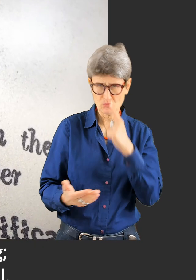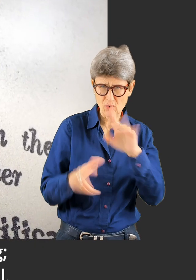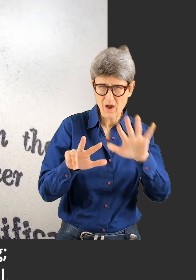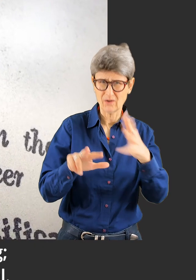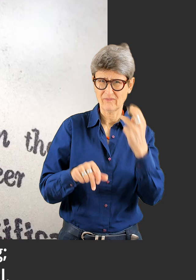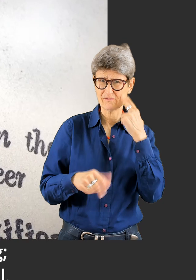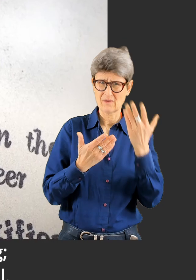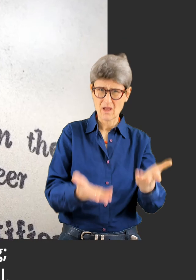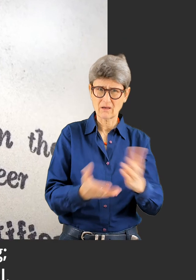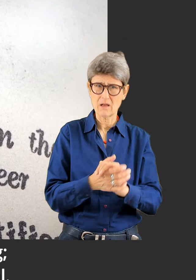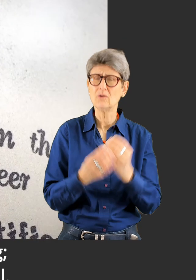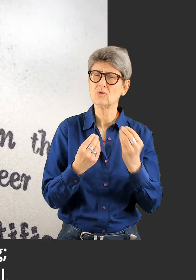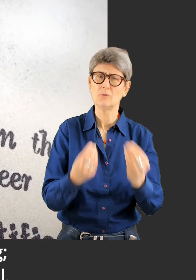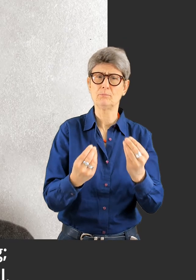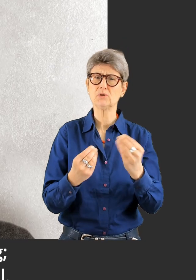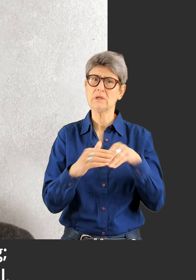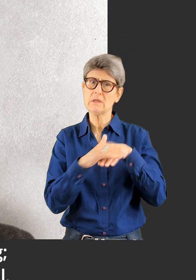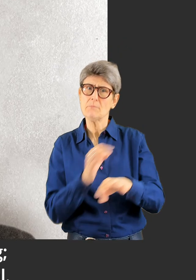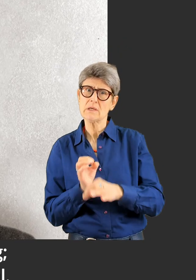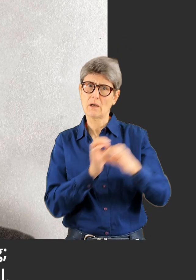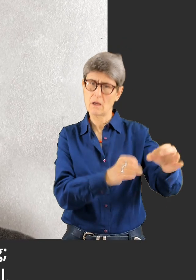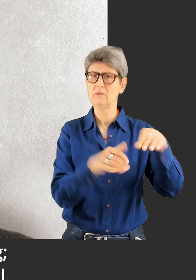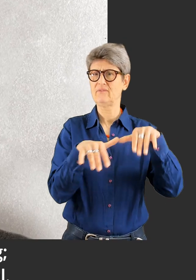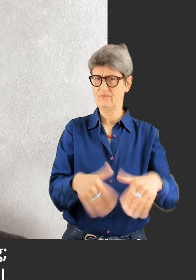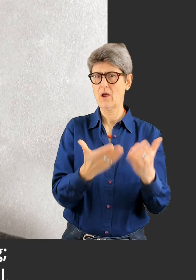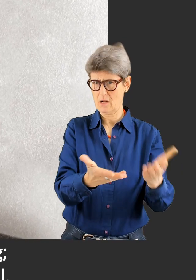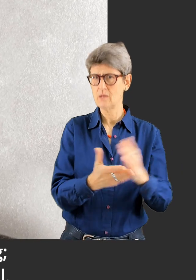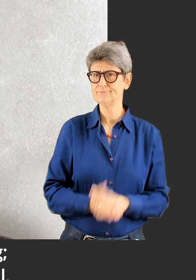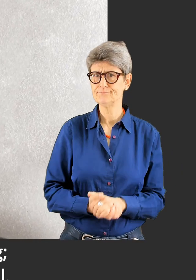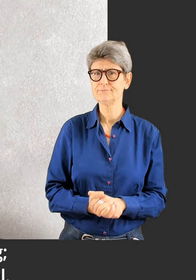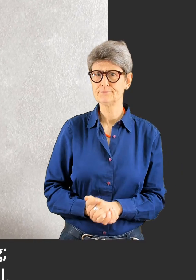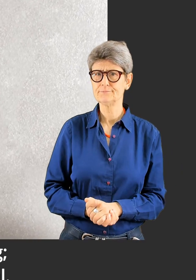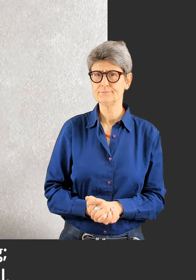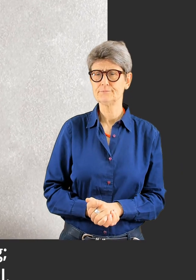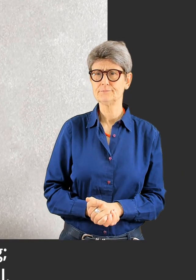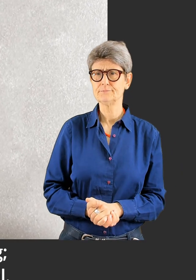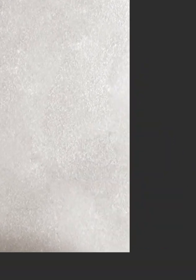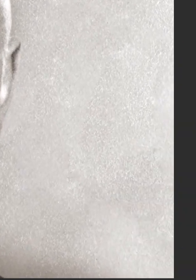58 Jahren in Johannesburg. Ein Emigrantenschicksal.